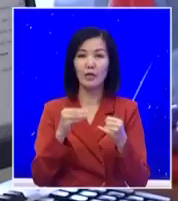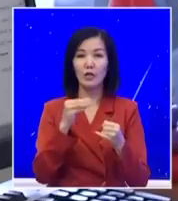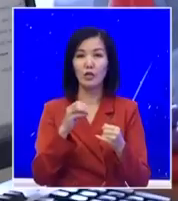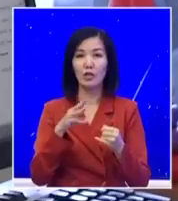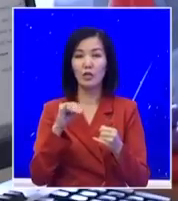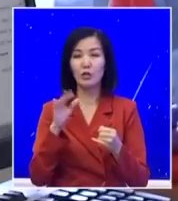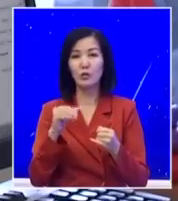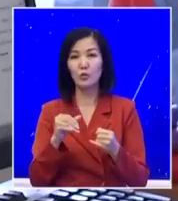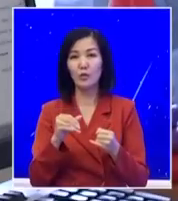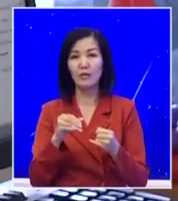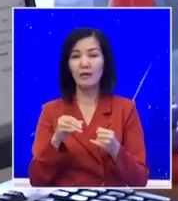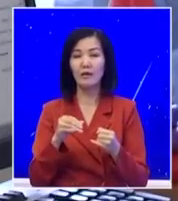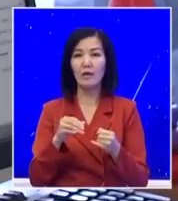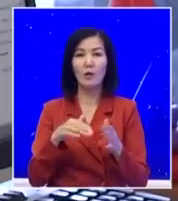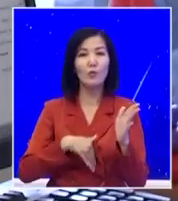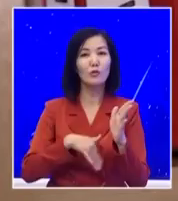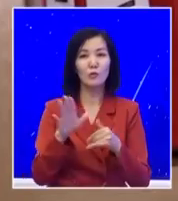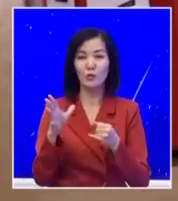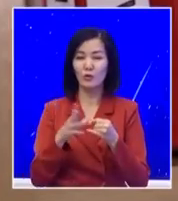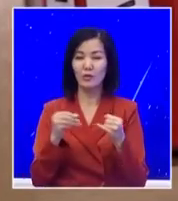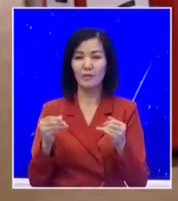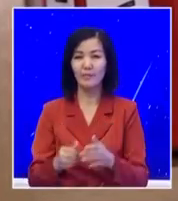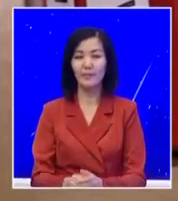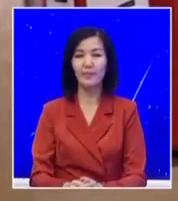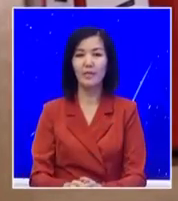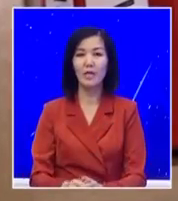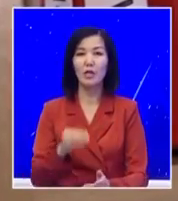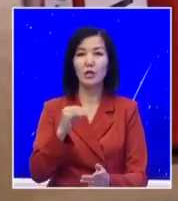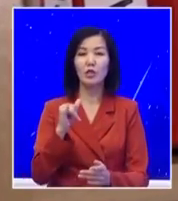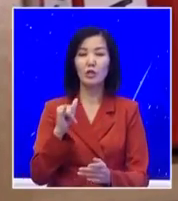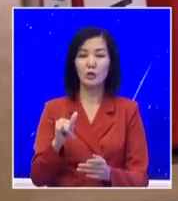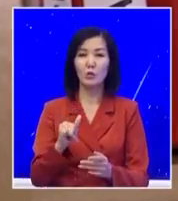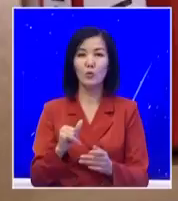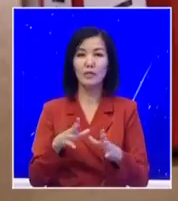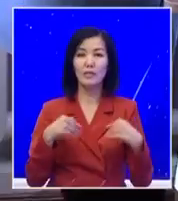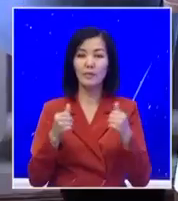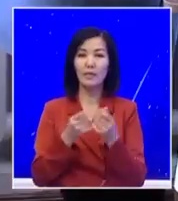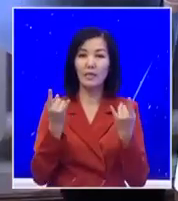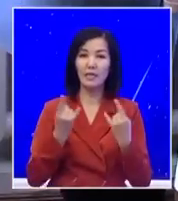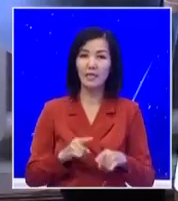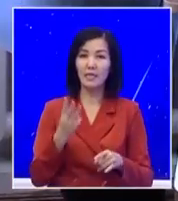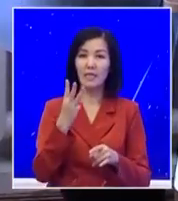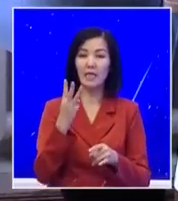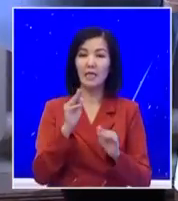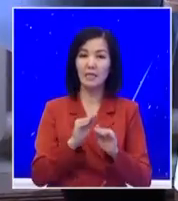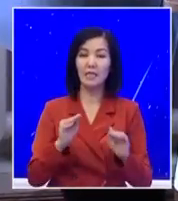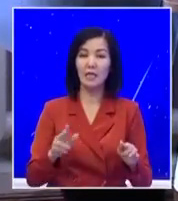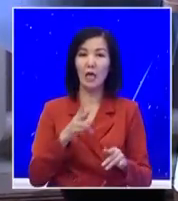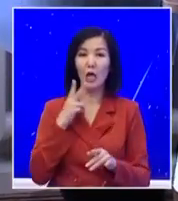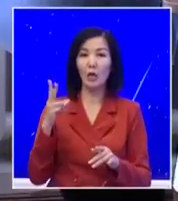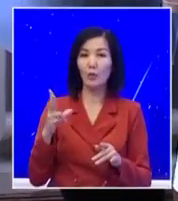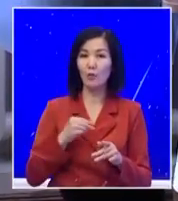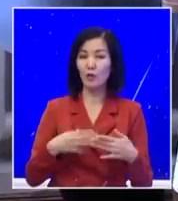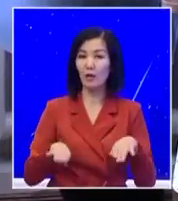действительно райский уголок, наверное, на этой земле. Здесь, в ЖТСУ, у семьи врачей Омаровых родилось 3 детей. Их дочь пошла по